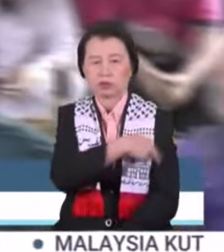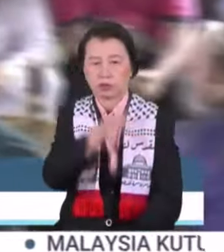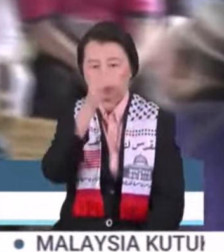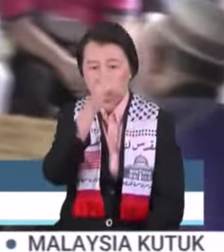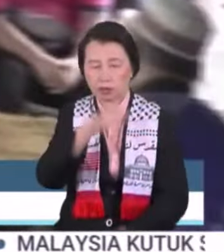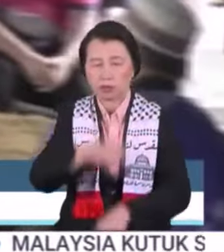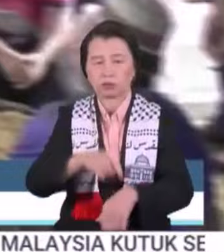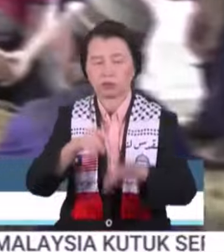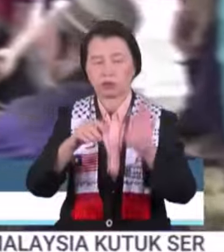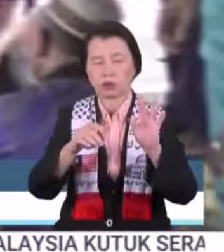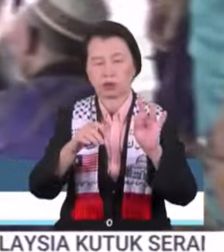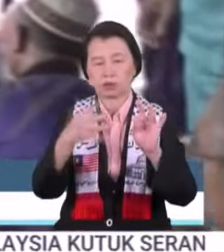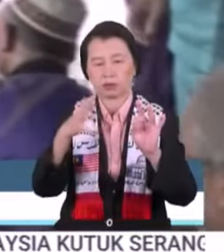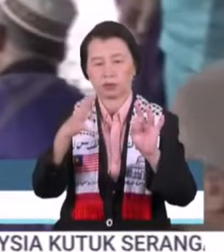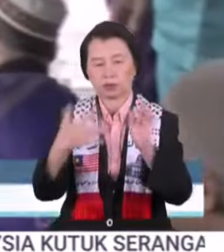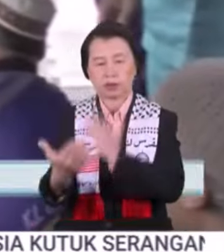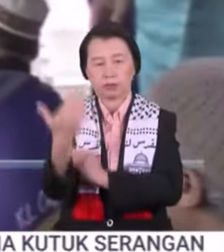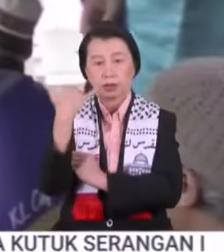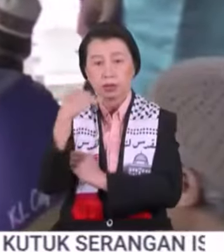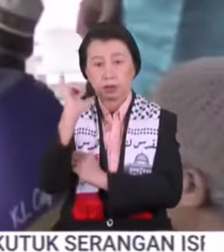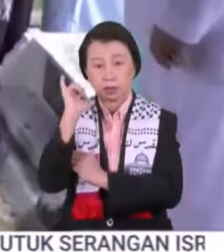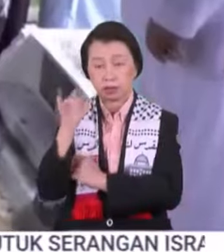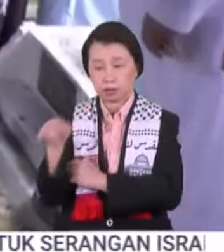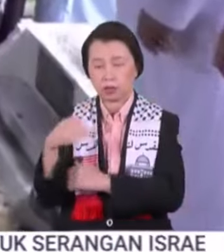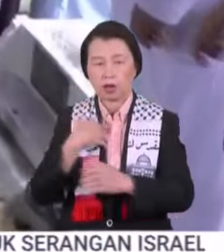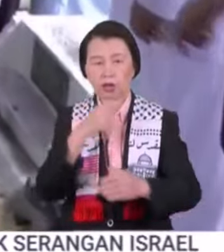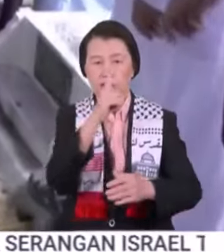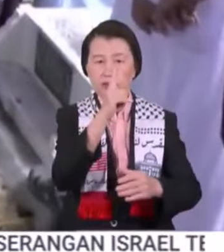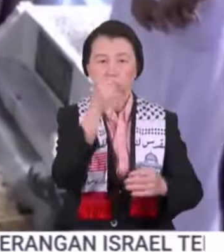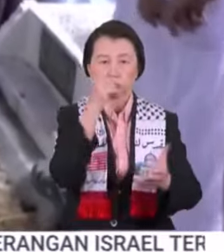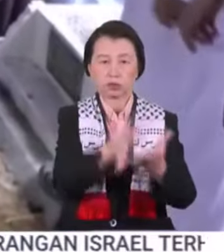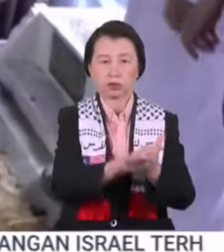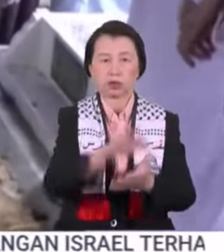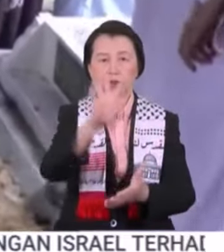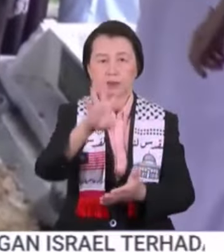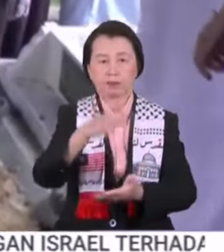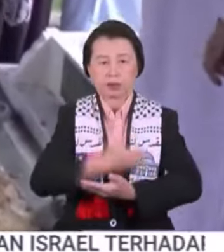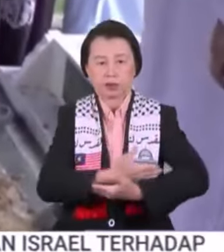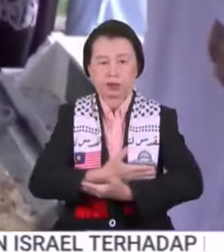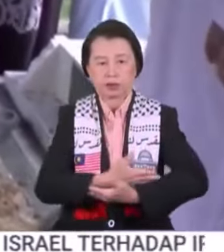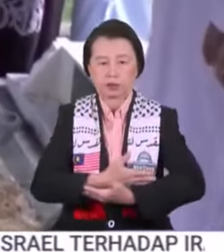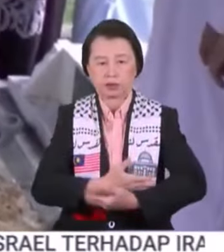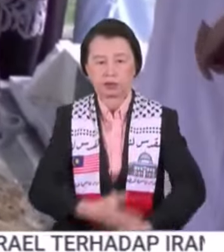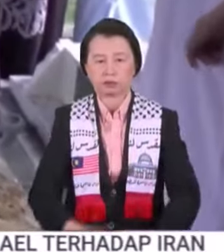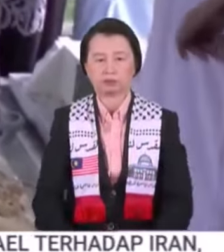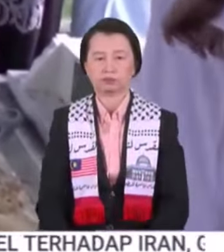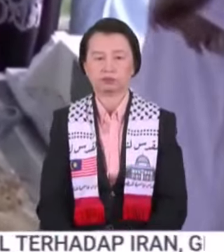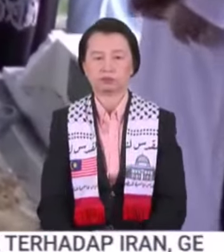pada pukul 8.15 pagi tadi. Allahyarham meninggalkan seorang isteri dan 4 orang anak.